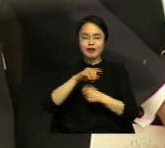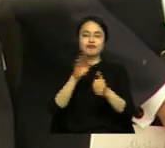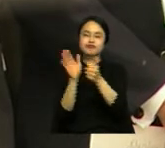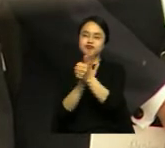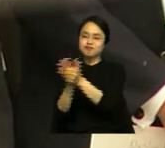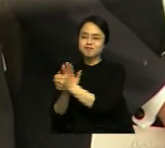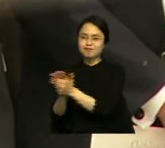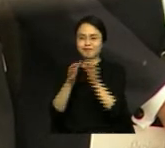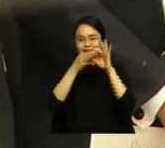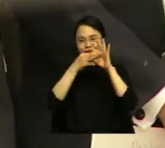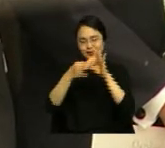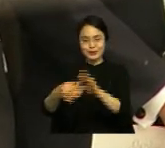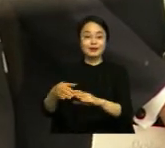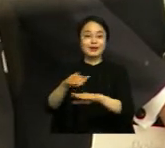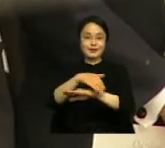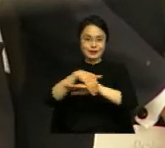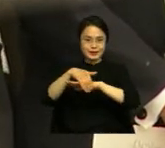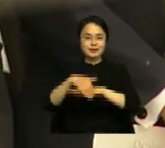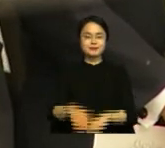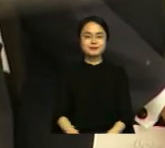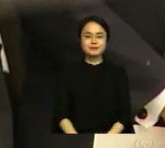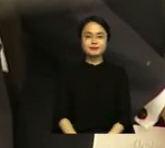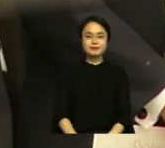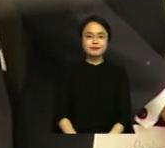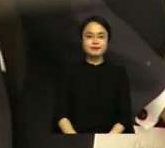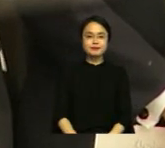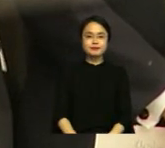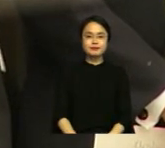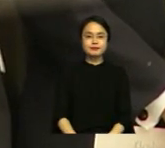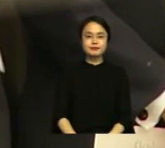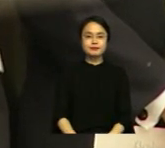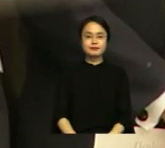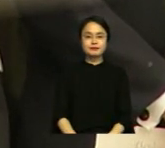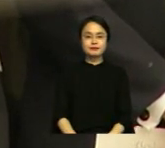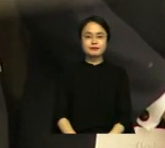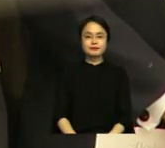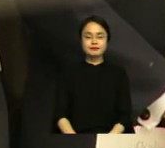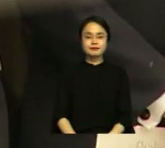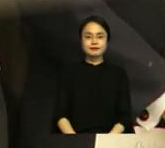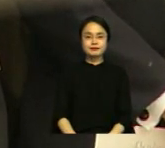유지해 나갈 계획입니다. 딜라이브 서울 경기 케이블 TV 전병천입니다.